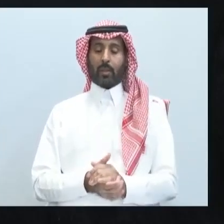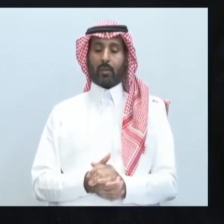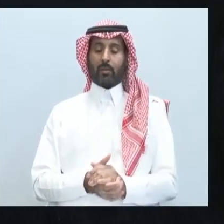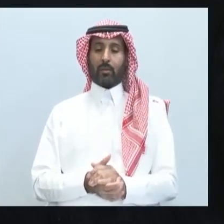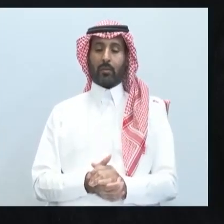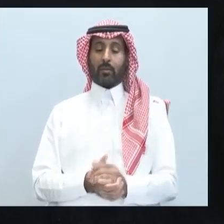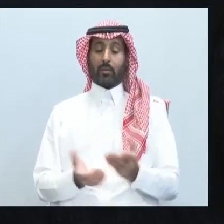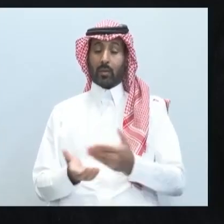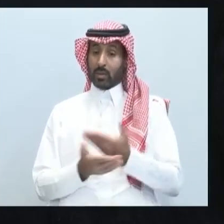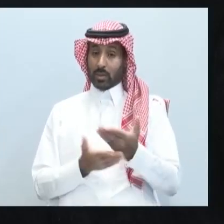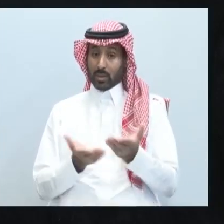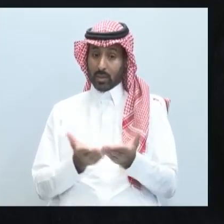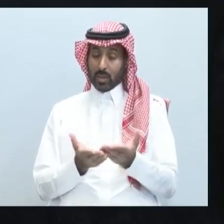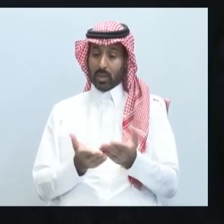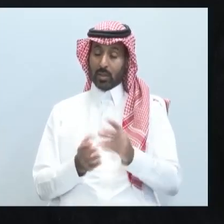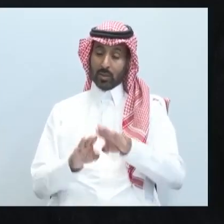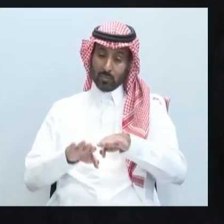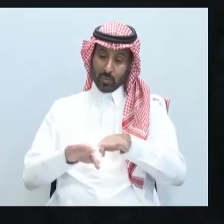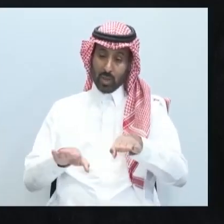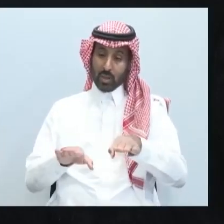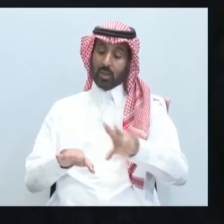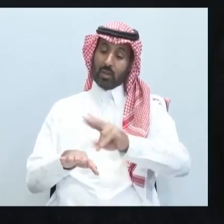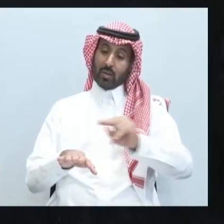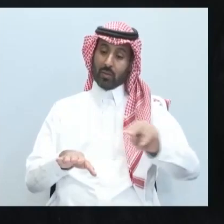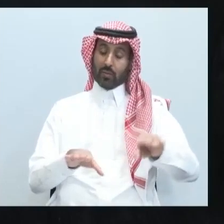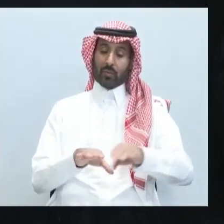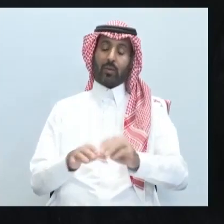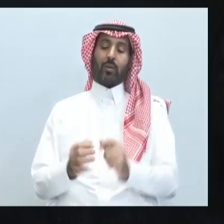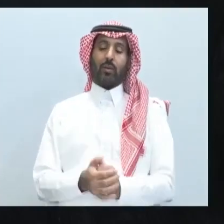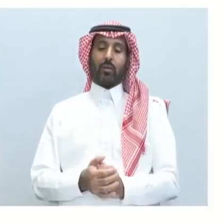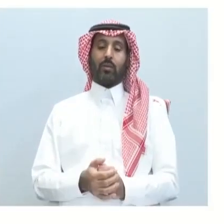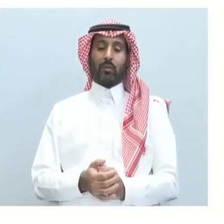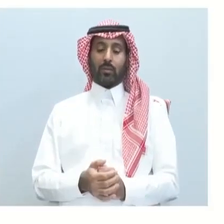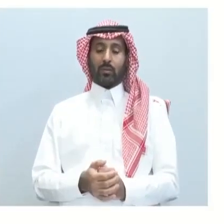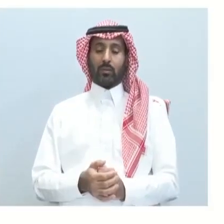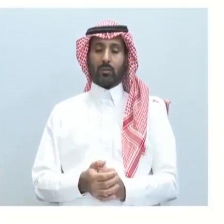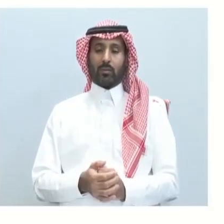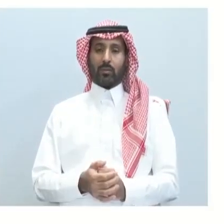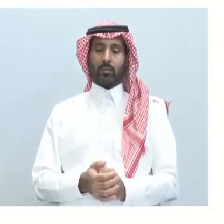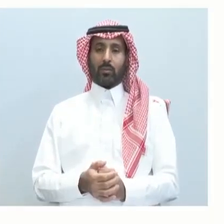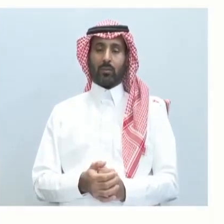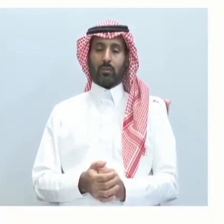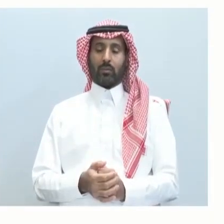متعادل والتعادل يكون بين حاجتين متعادله بايش في القيمه او في الكميه